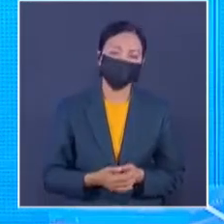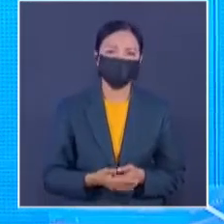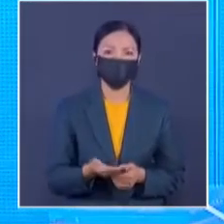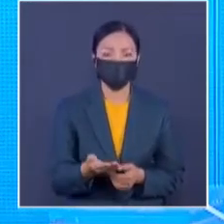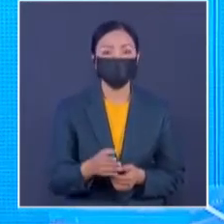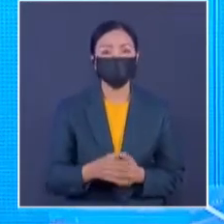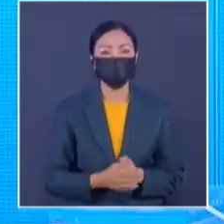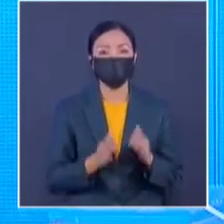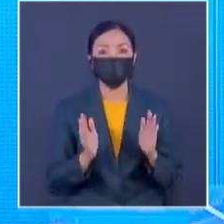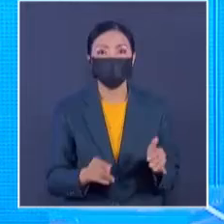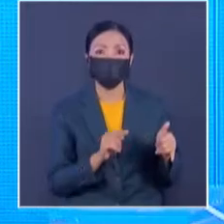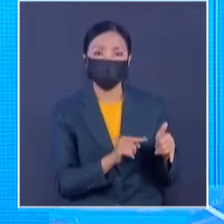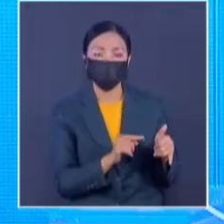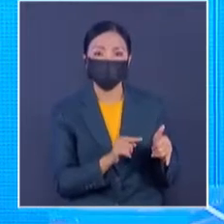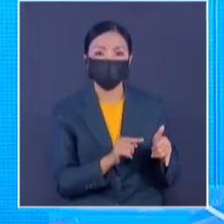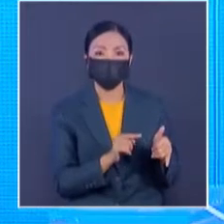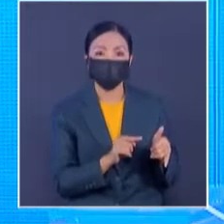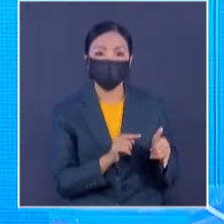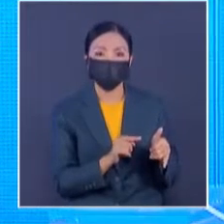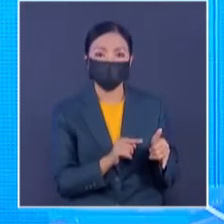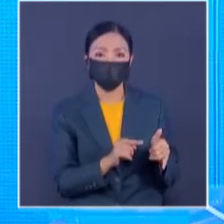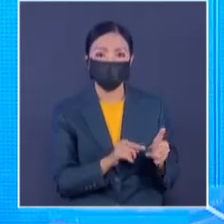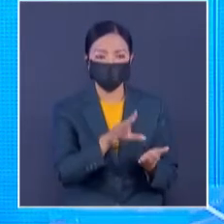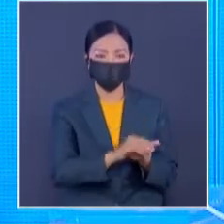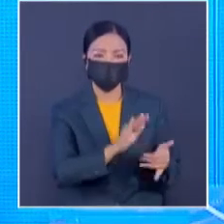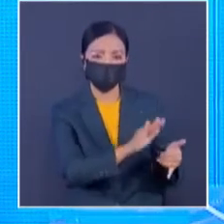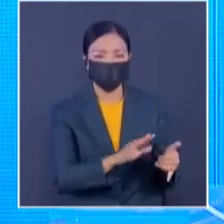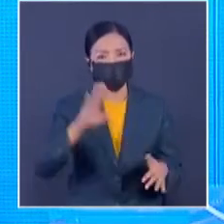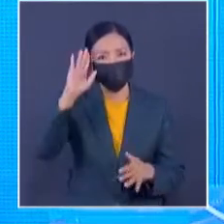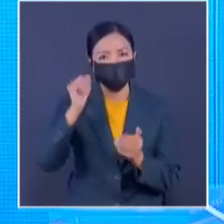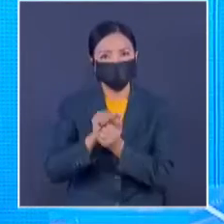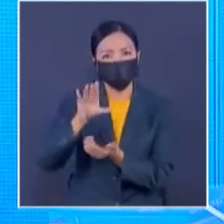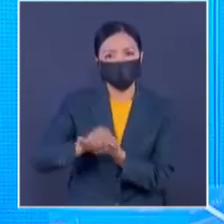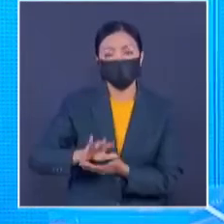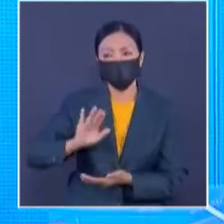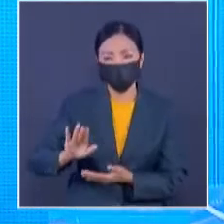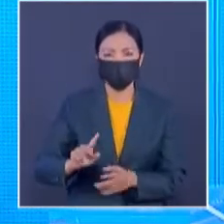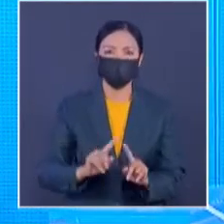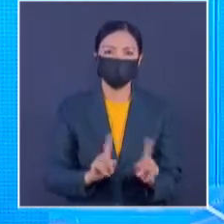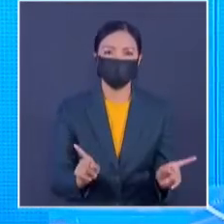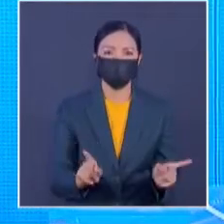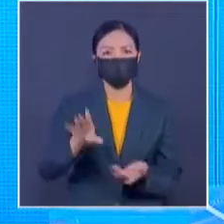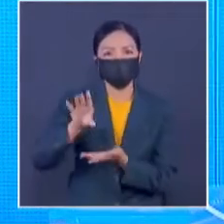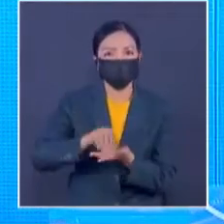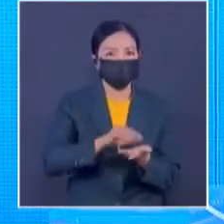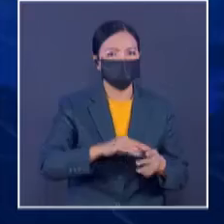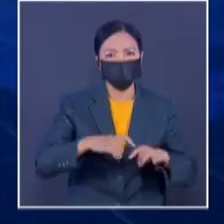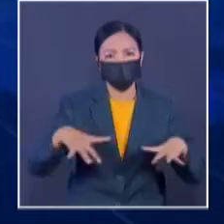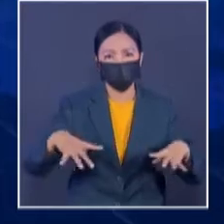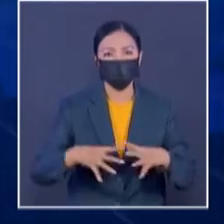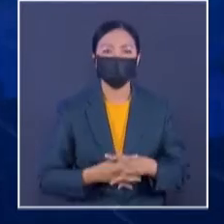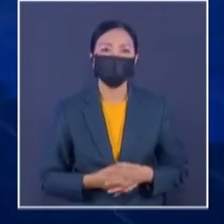มครับคนที่ถูกดำเนินคดีก็มีข้อมูลแบบหนึ่งตำรวจมีคลิปวิดีโอและมีข้อมูลอีกแบบหนึ่งครับ